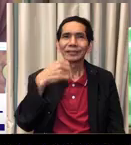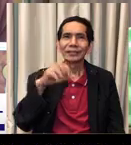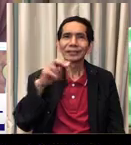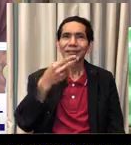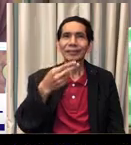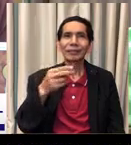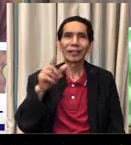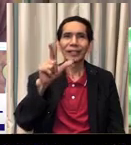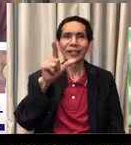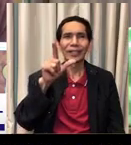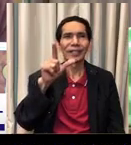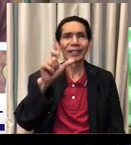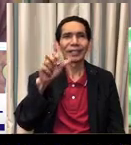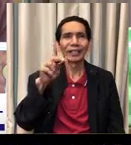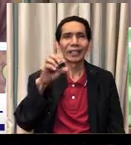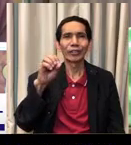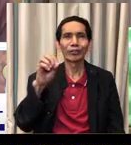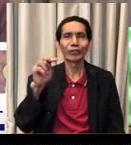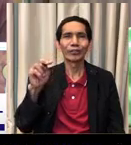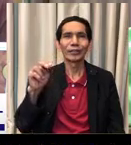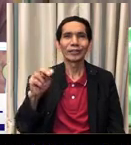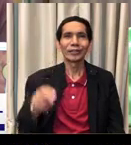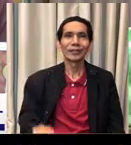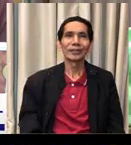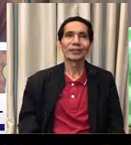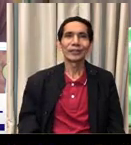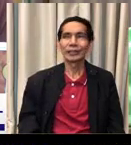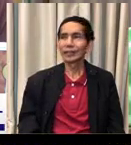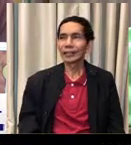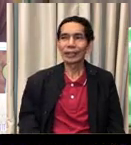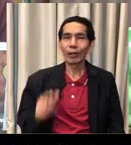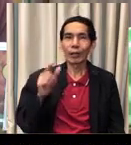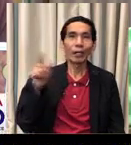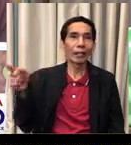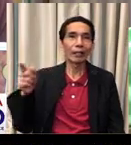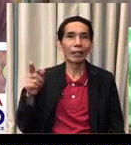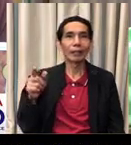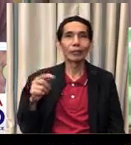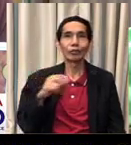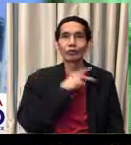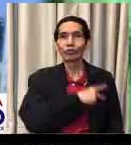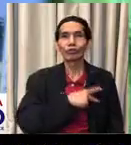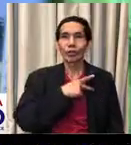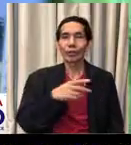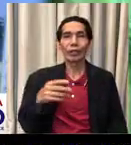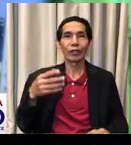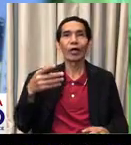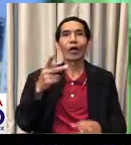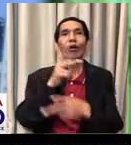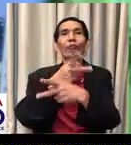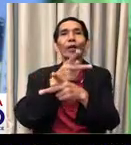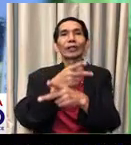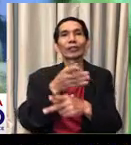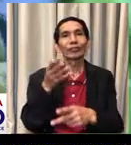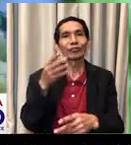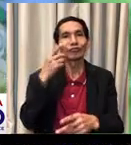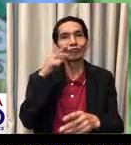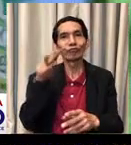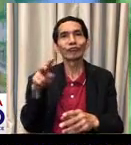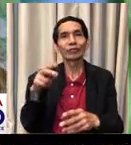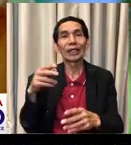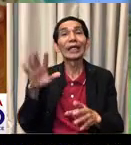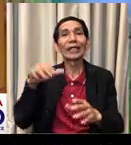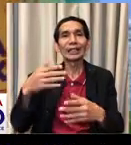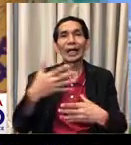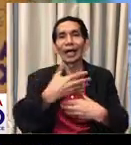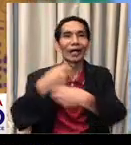Parang John Lennon, John Lemon, yan. Yan yung mga product nila. Pasensya na kayo, nandiyan yan. Pero alisin ko